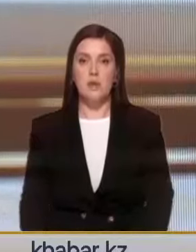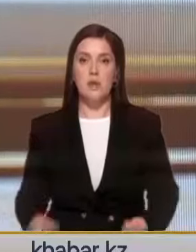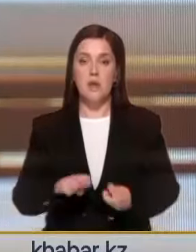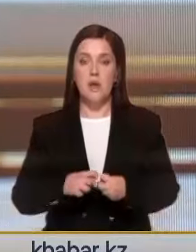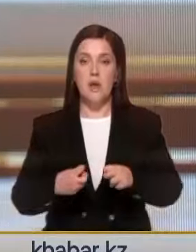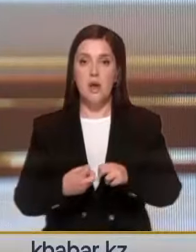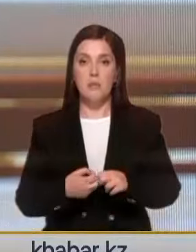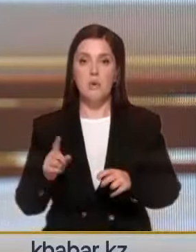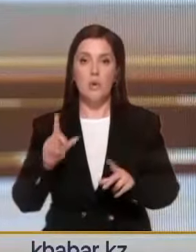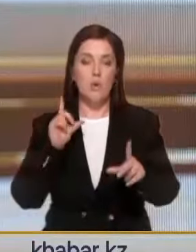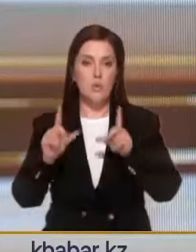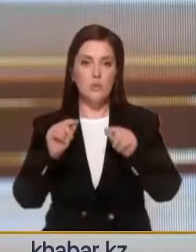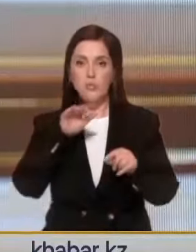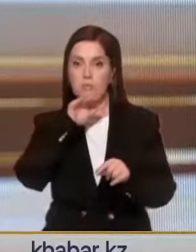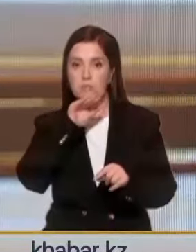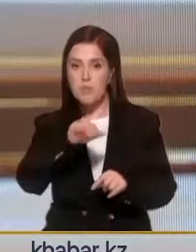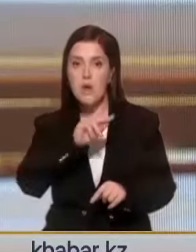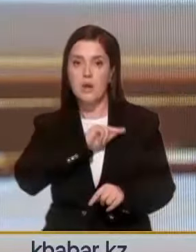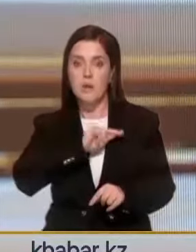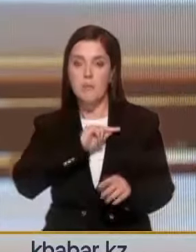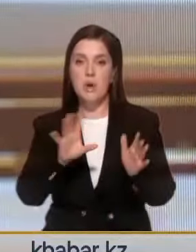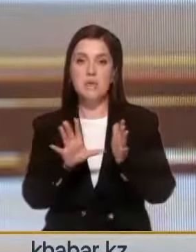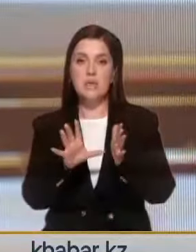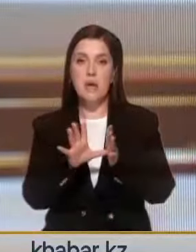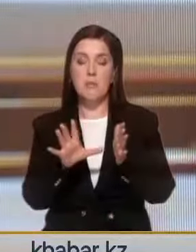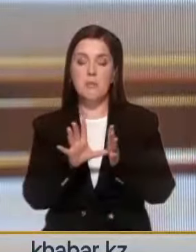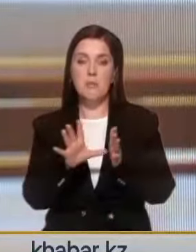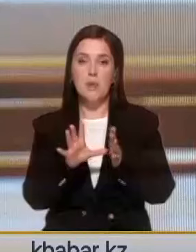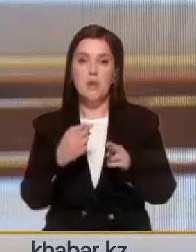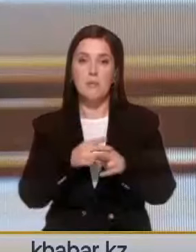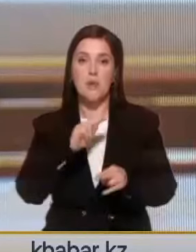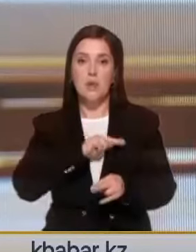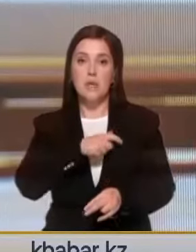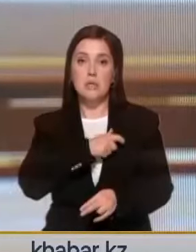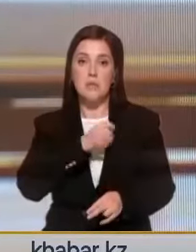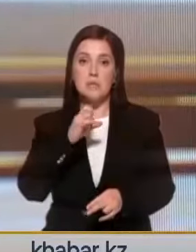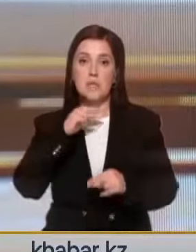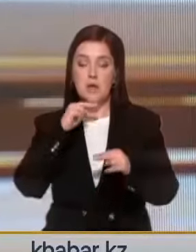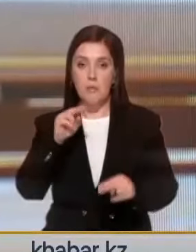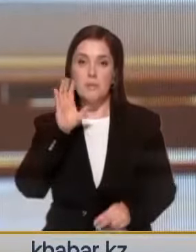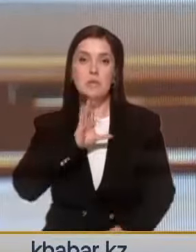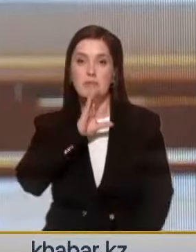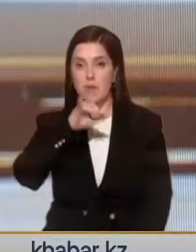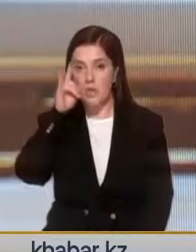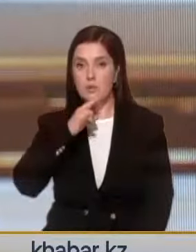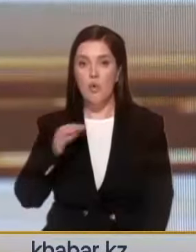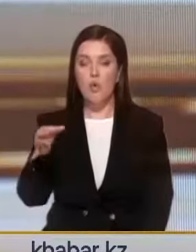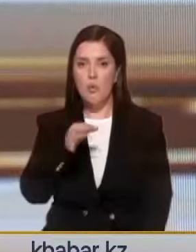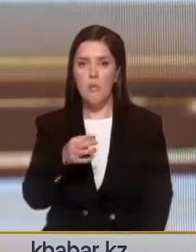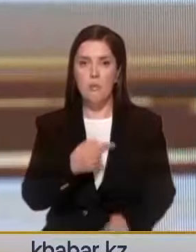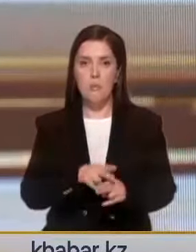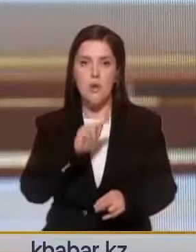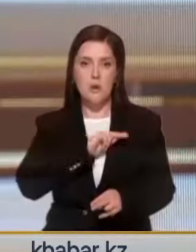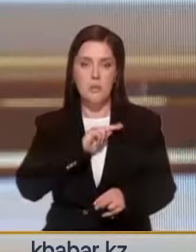На проблему оттока квалифицированных кадров из отрасли теплоэнергетики обратили внимание депутаты Сената. Например, в Североказахстанской области текучесть